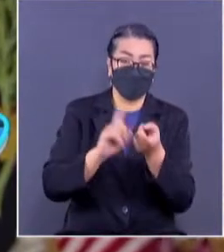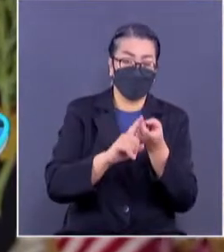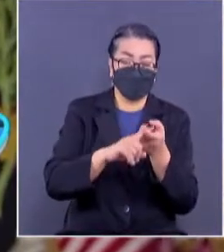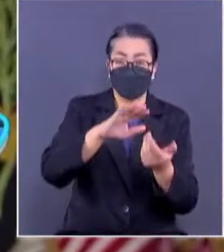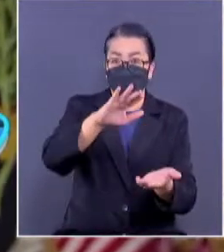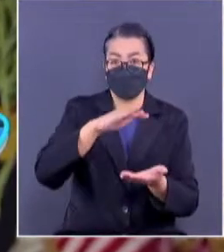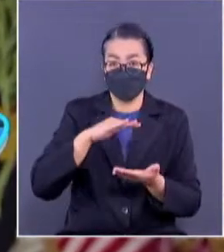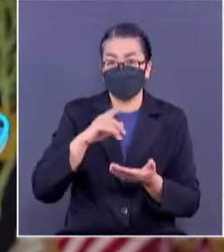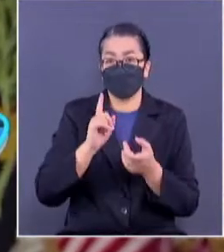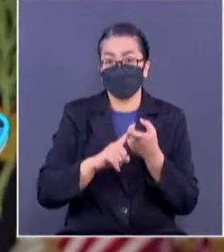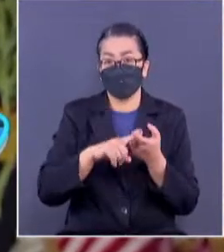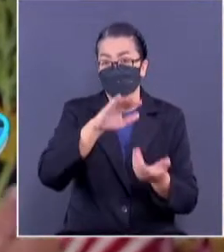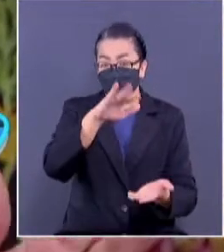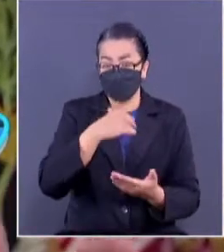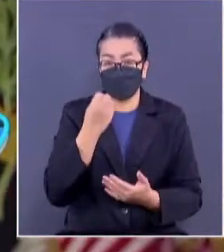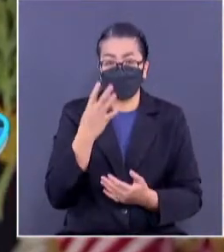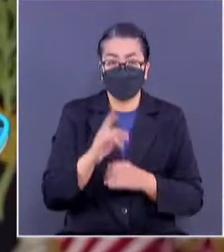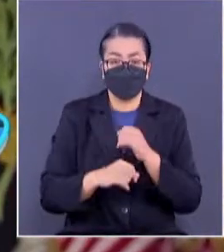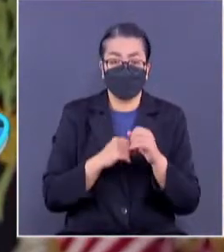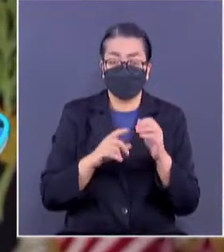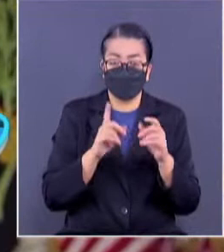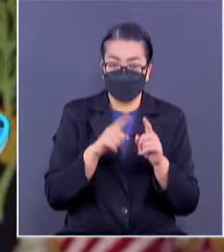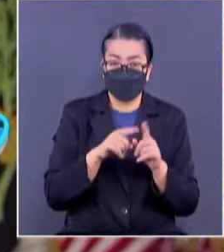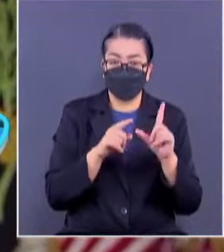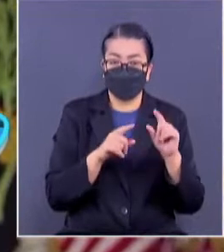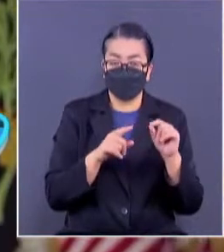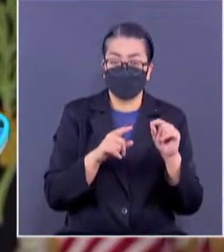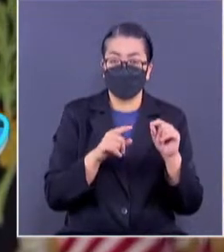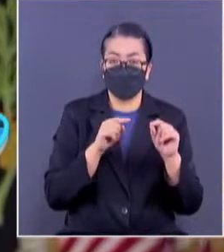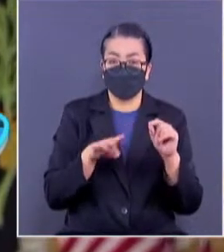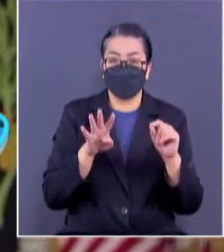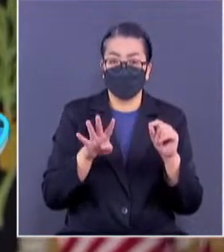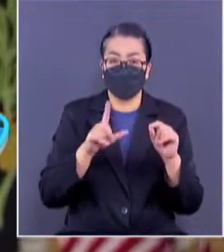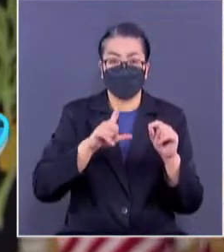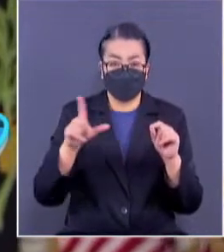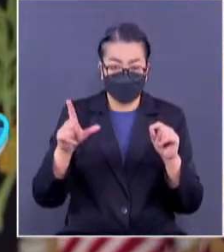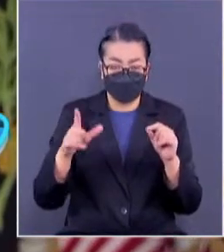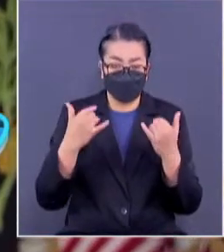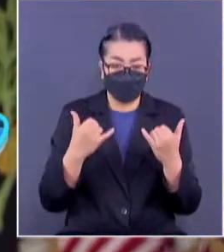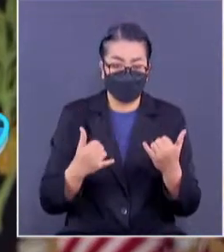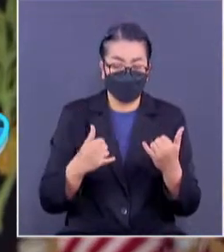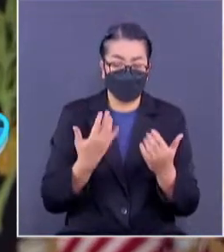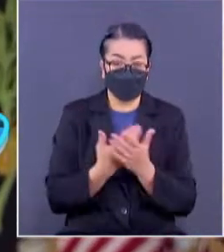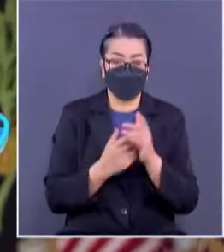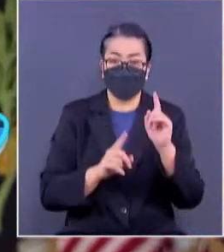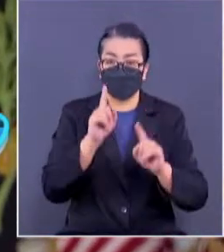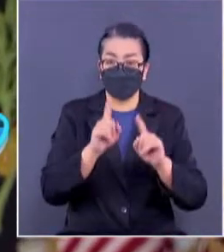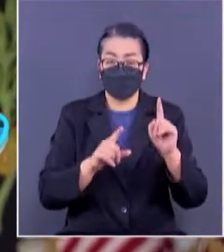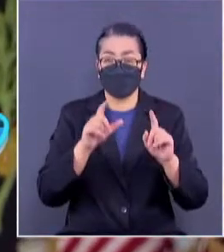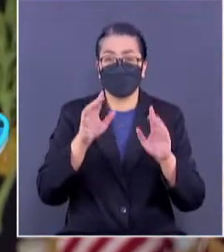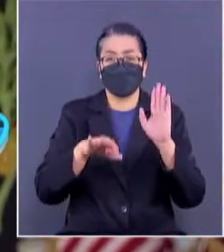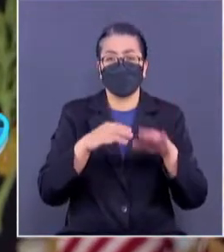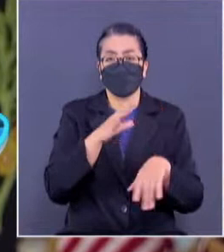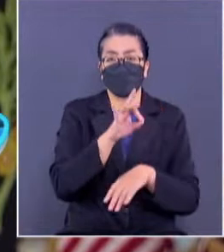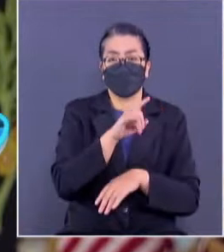ผลิตภัณฑ์ปิโตรเลียมจากรัสเซียเน็ตเฉลี่ยมากกว่า 20.4ล้านบาร์เรลส์เดือนในปีที่แล้วนะครับนี่เป็นค่าเฉลี่ยหรือว่าคิด